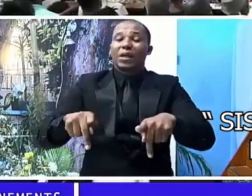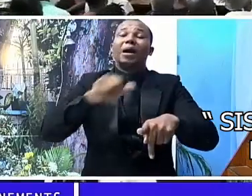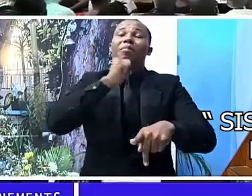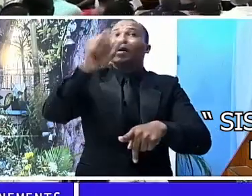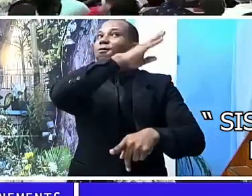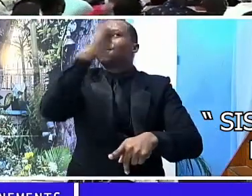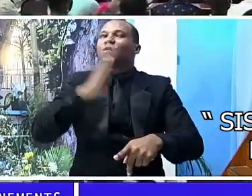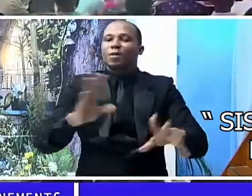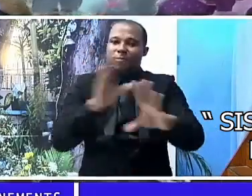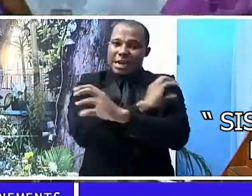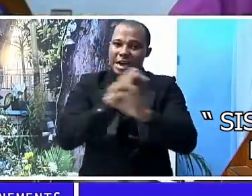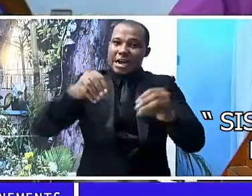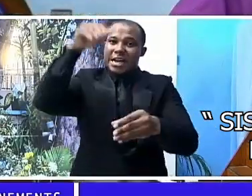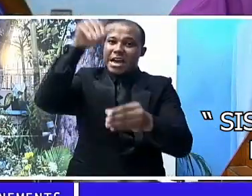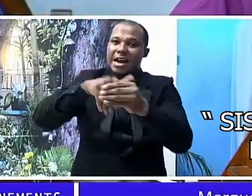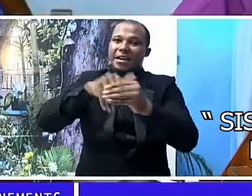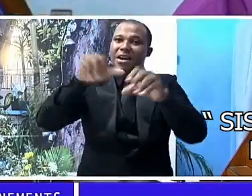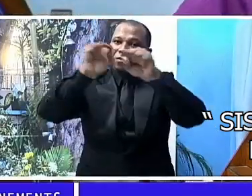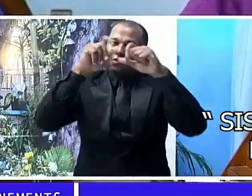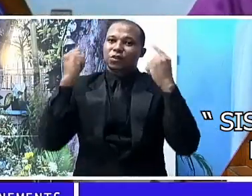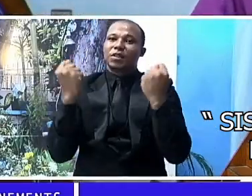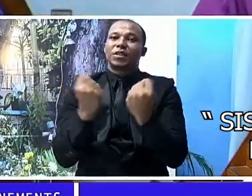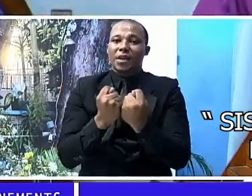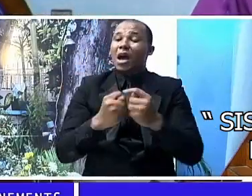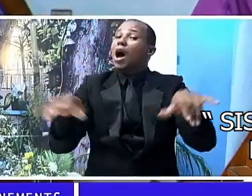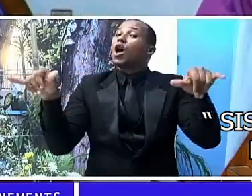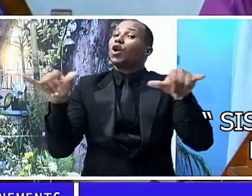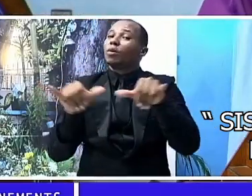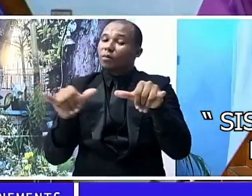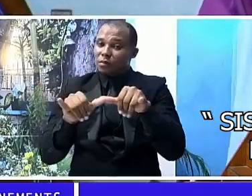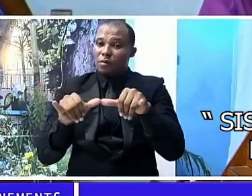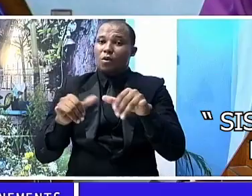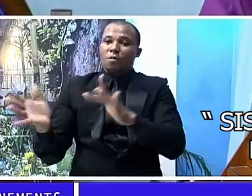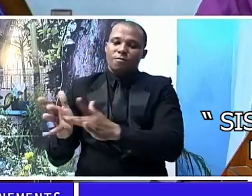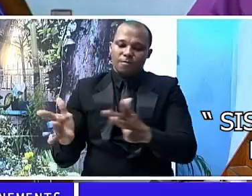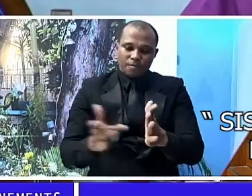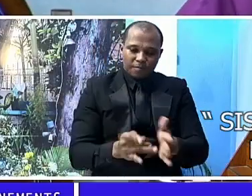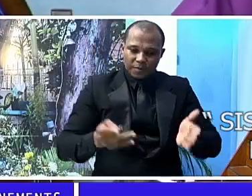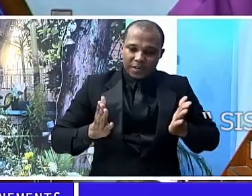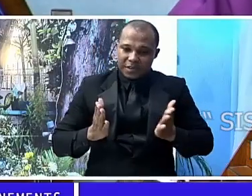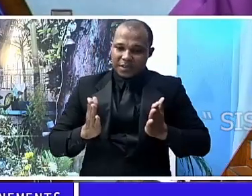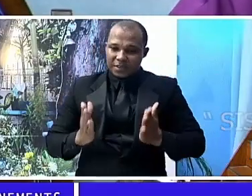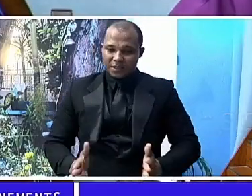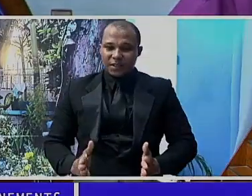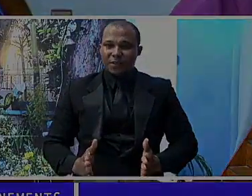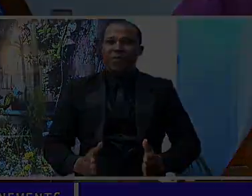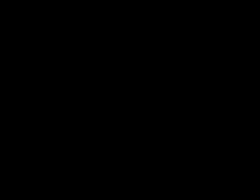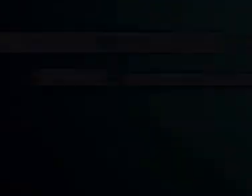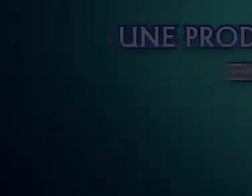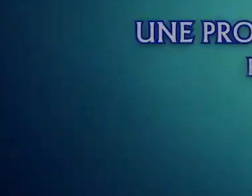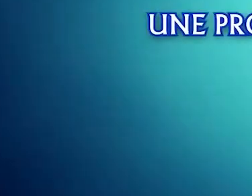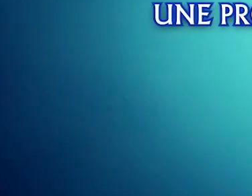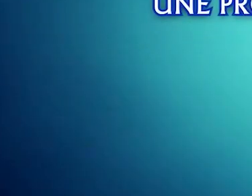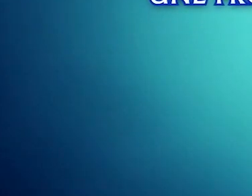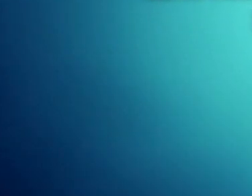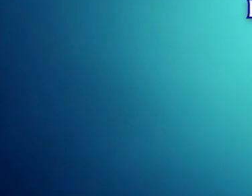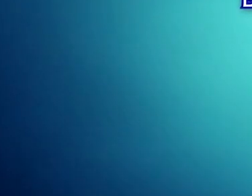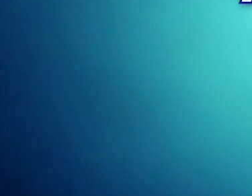dans société. Et c'est pour ça nous même comme chrétiens, fann bay tête nous yon bon direction.